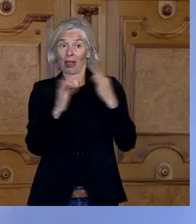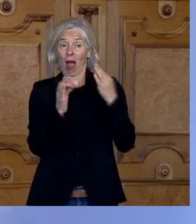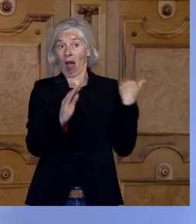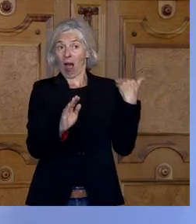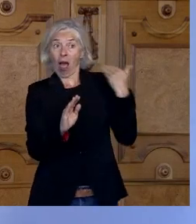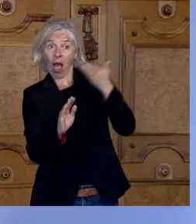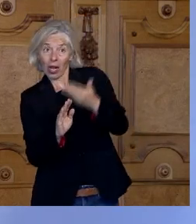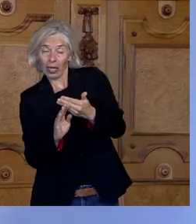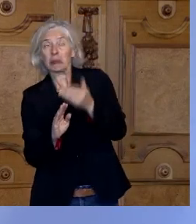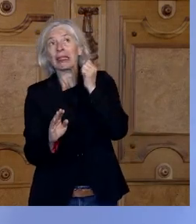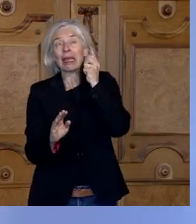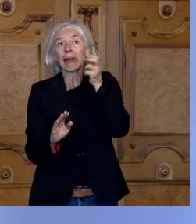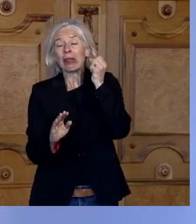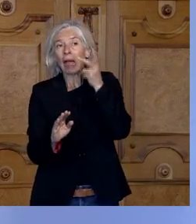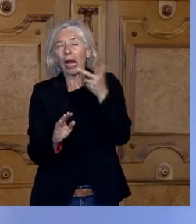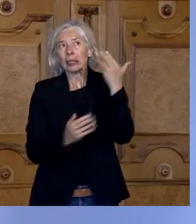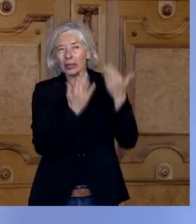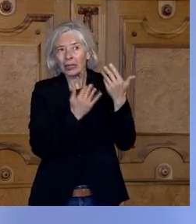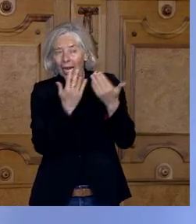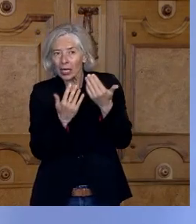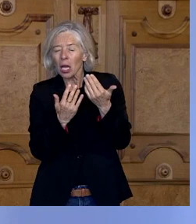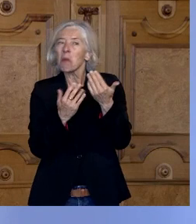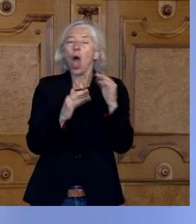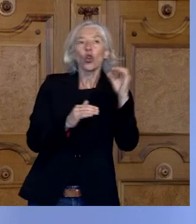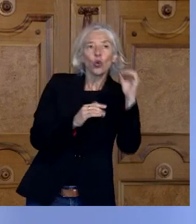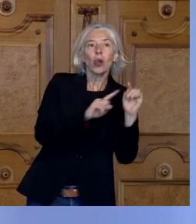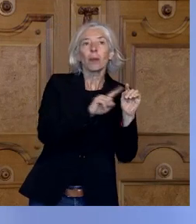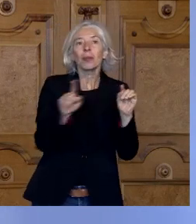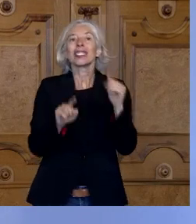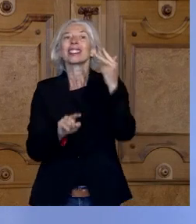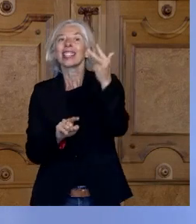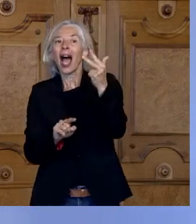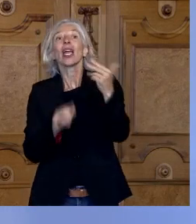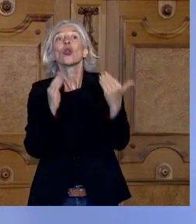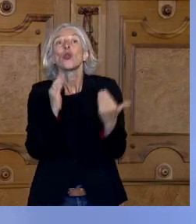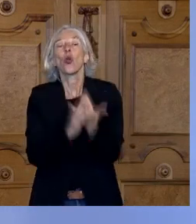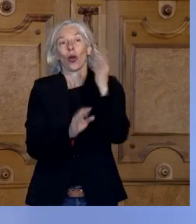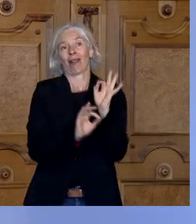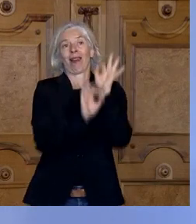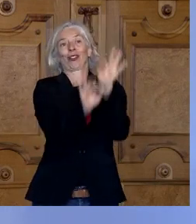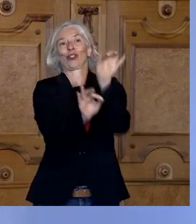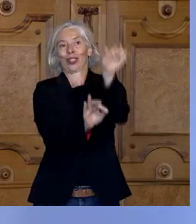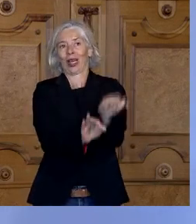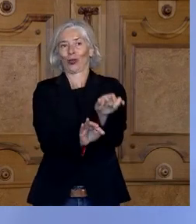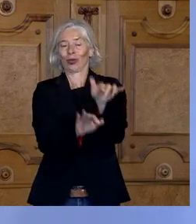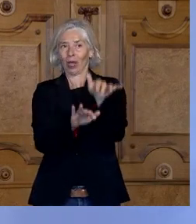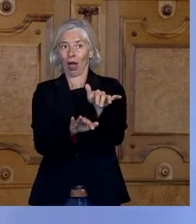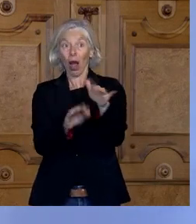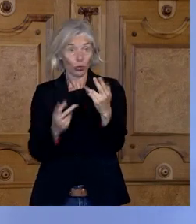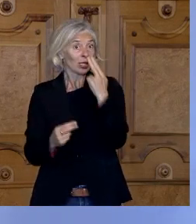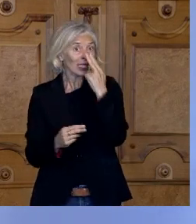wurden pro Tag zwischen 0 und 3 Neuinfektionen gemeldet. Und daran sehen Sie schon, dass sich die